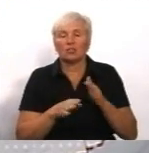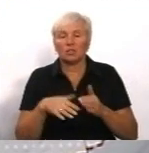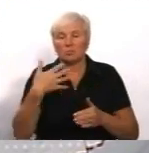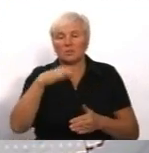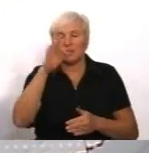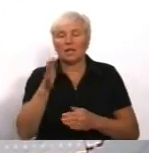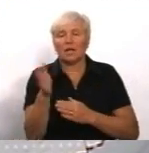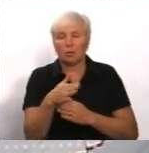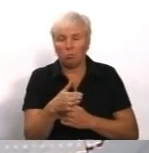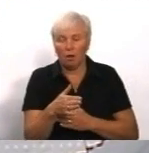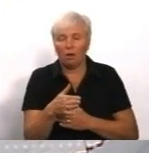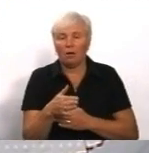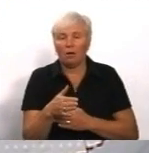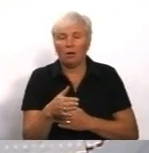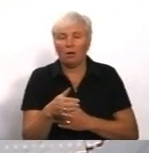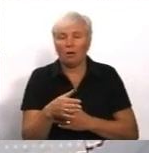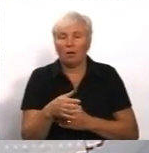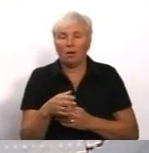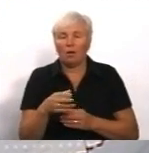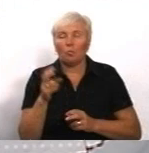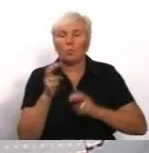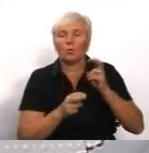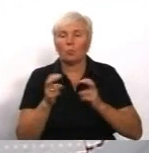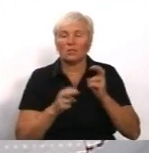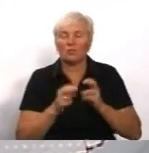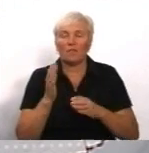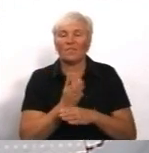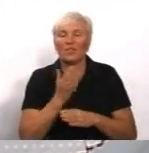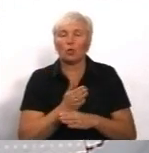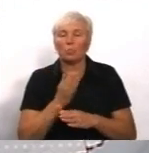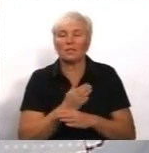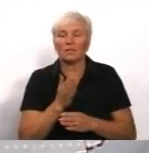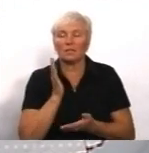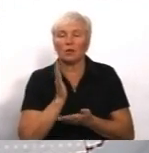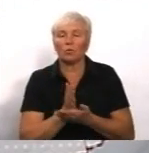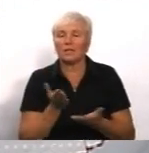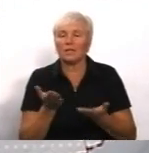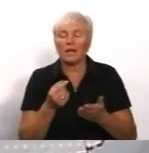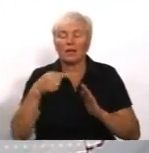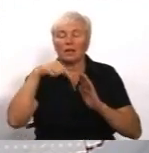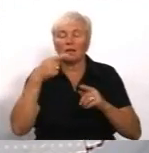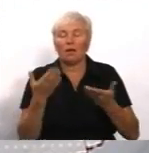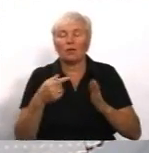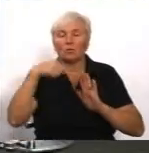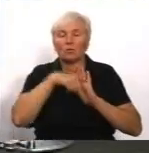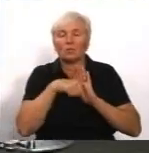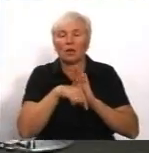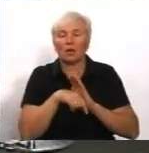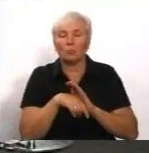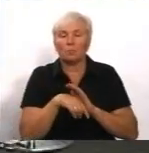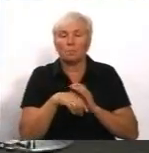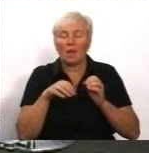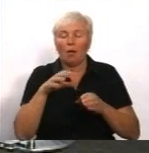риба промислового виробництва. Тобто сьогодні є хоч якась ознака вздуття